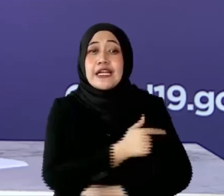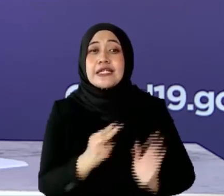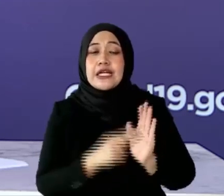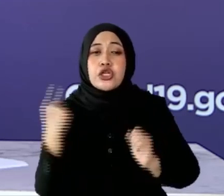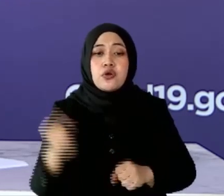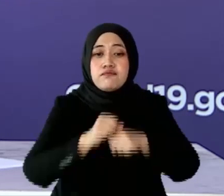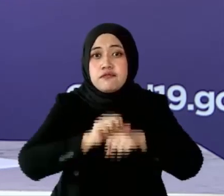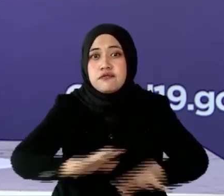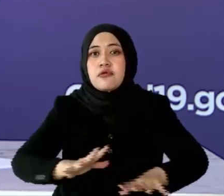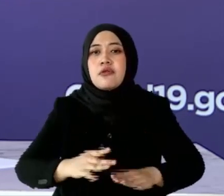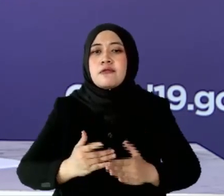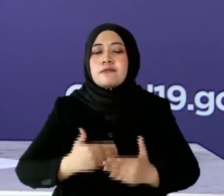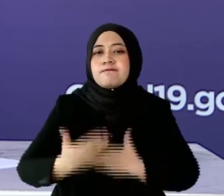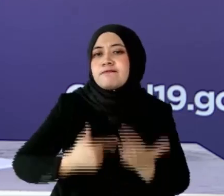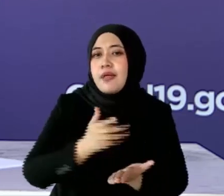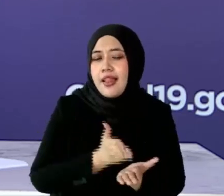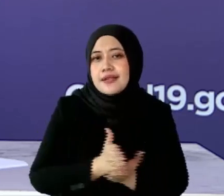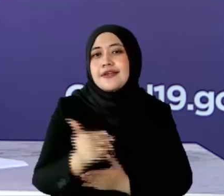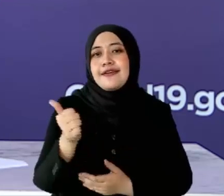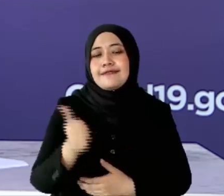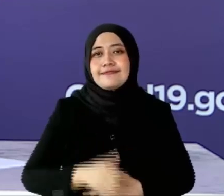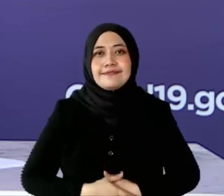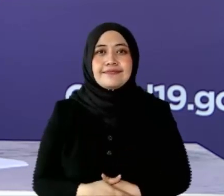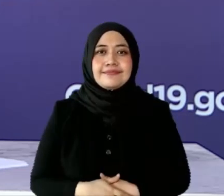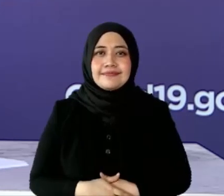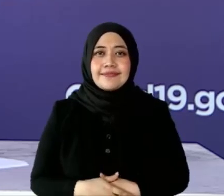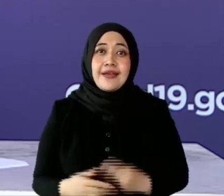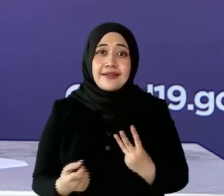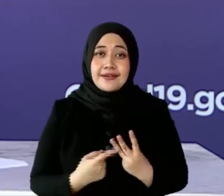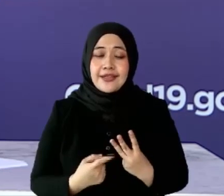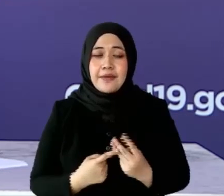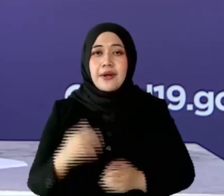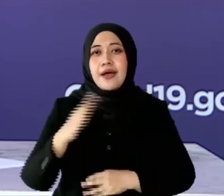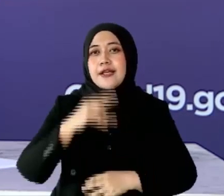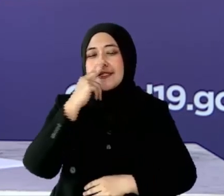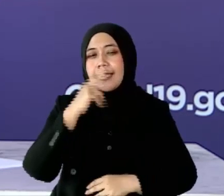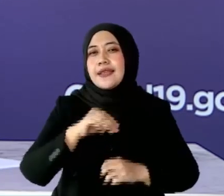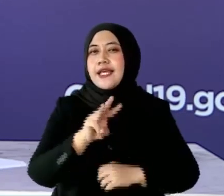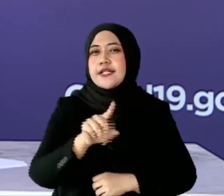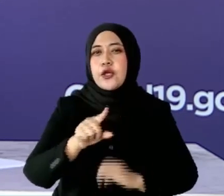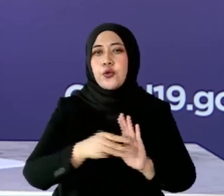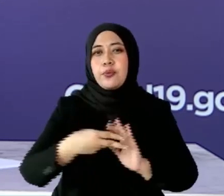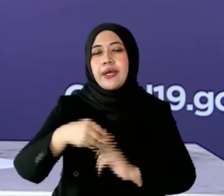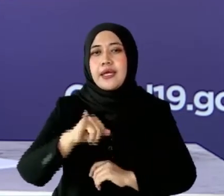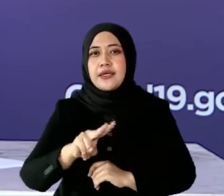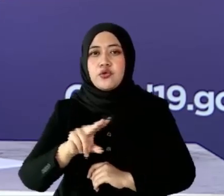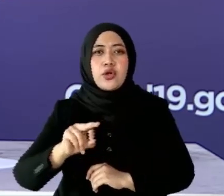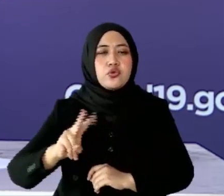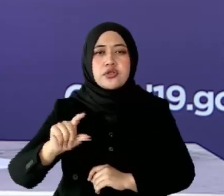berjalan sebagaimana mestinya. Ketiga, pada Senin 31 Mei